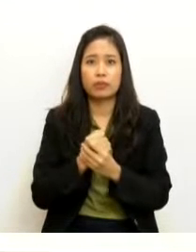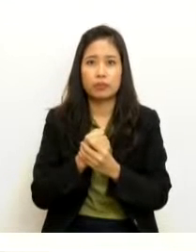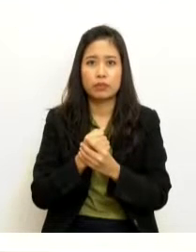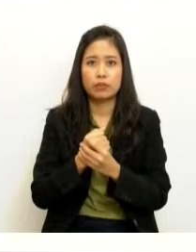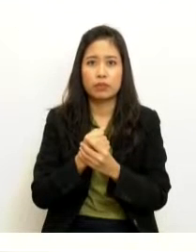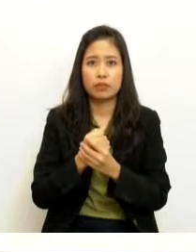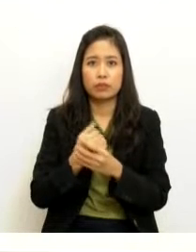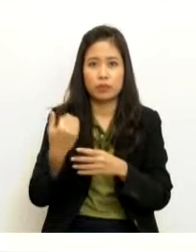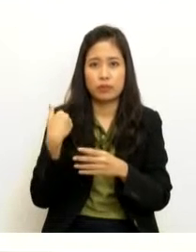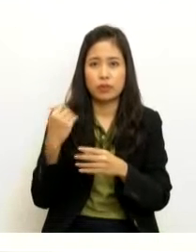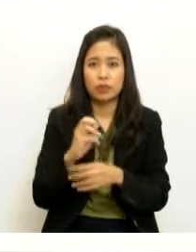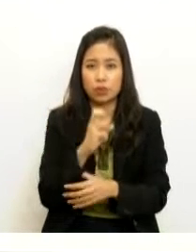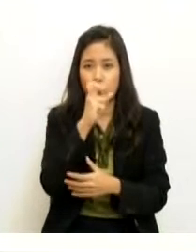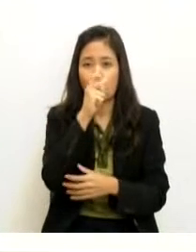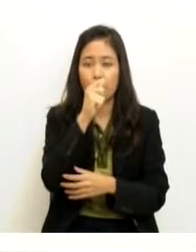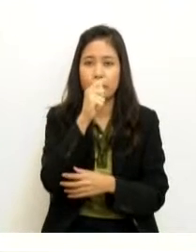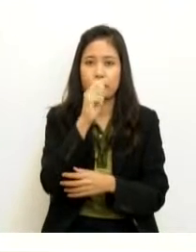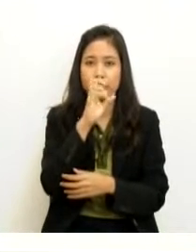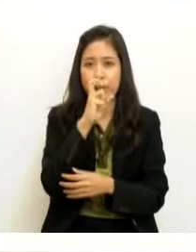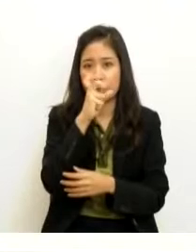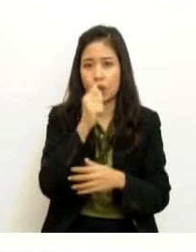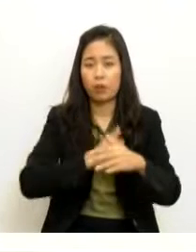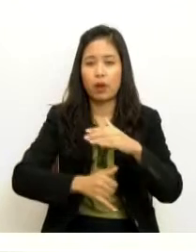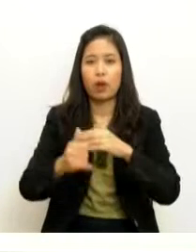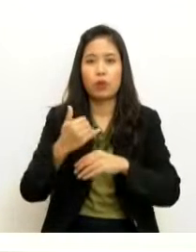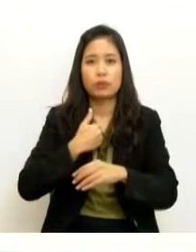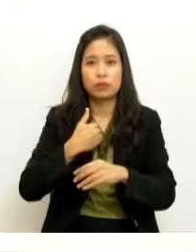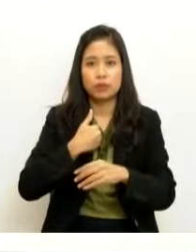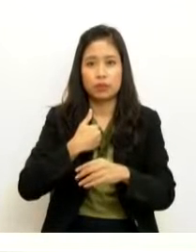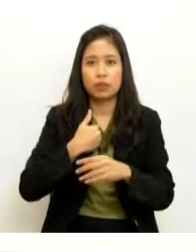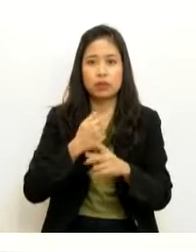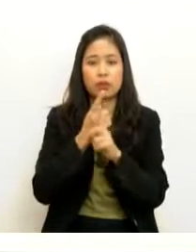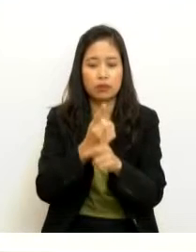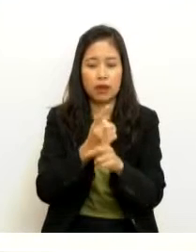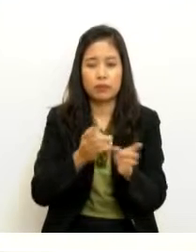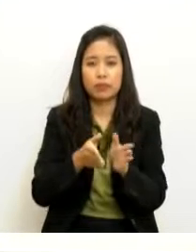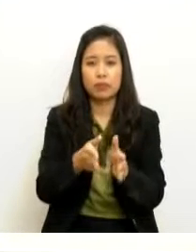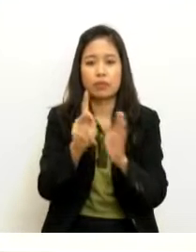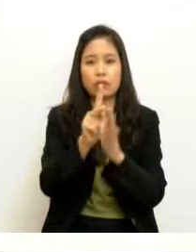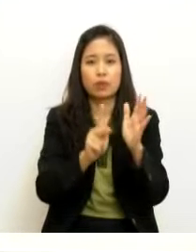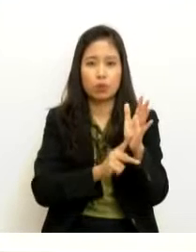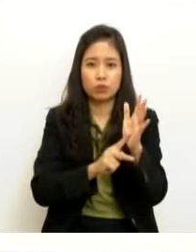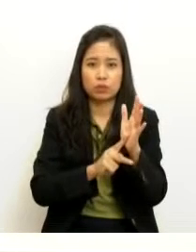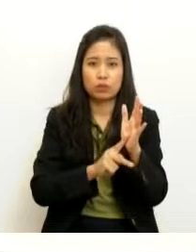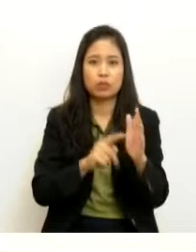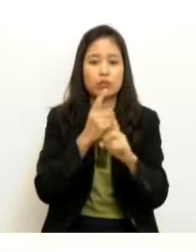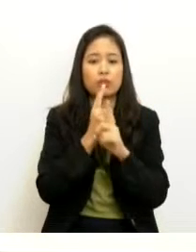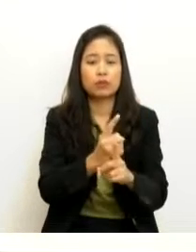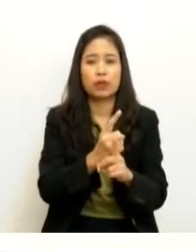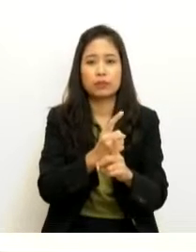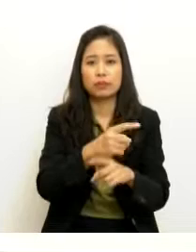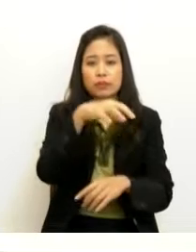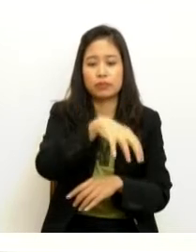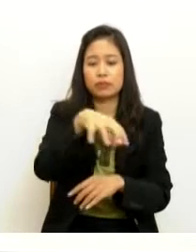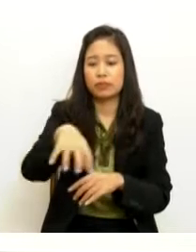าจจะมีการสอบนะครับเข้าได้ตามแนวทางและหลักเกณฑ์ที่คณะกรรมการระดับสถานศึกษาเป็น